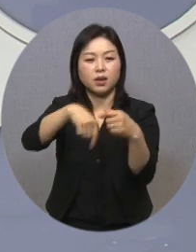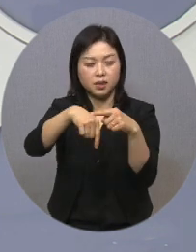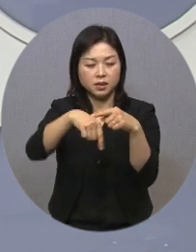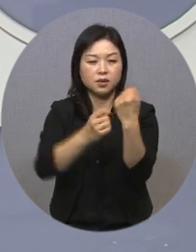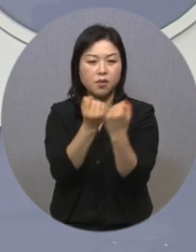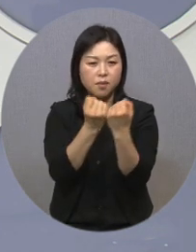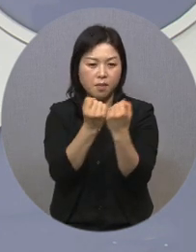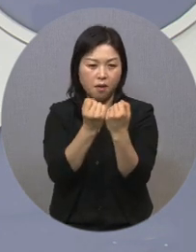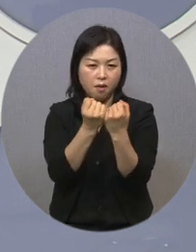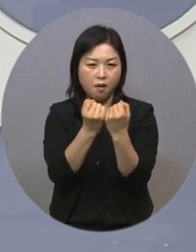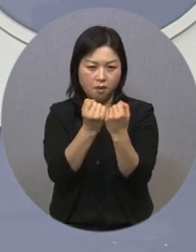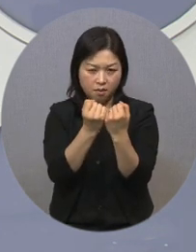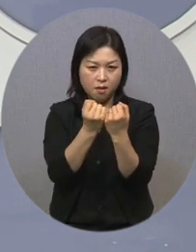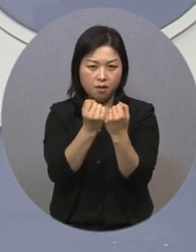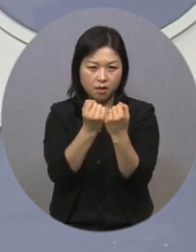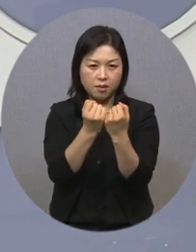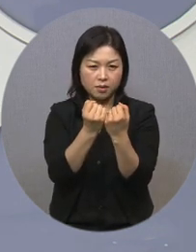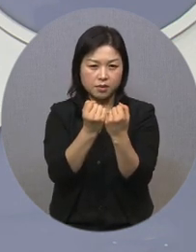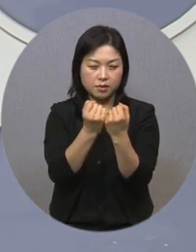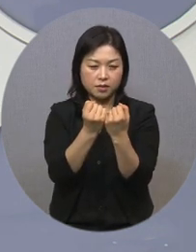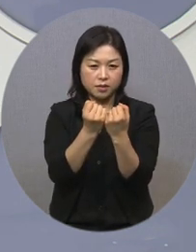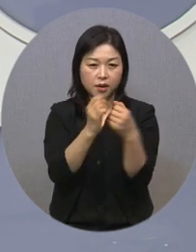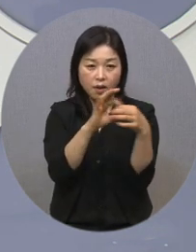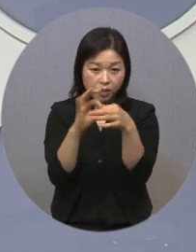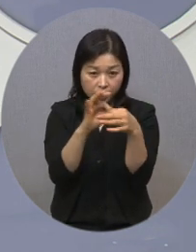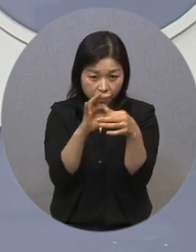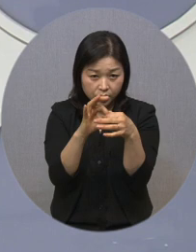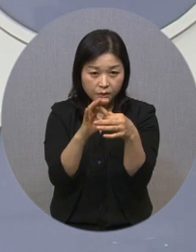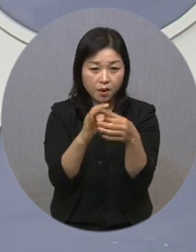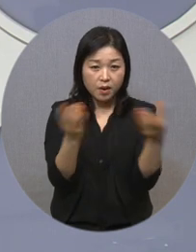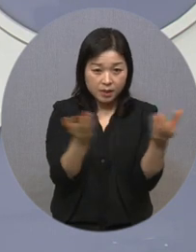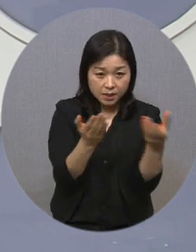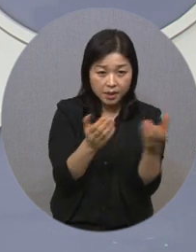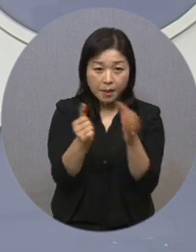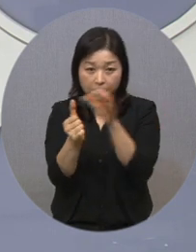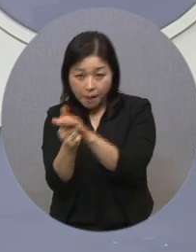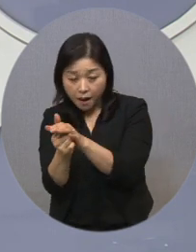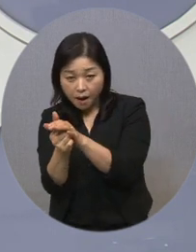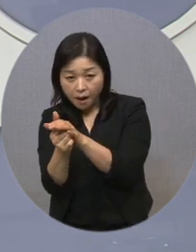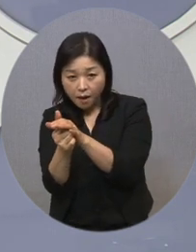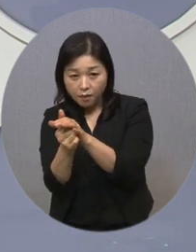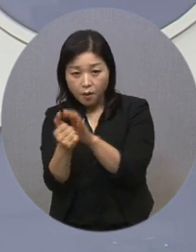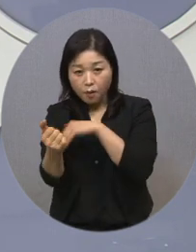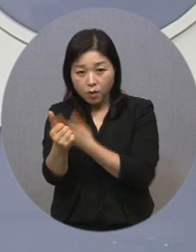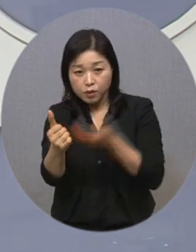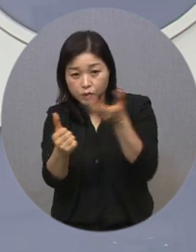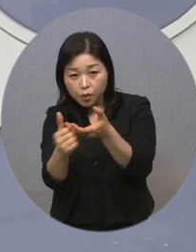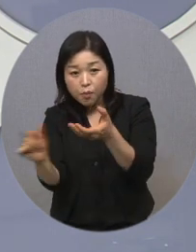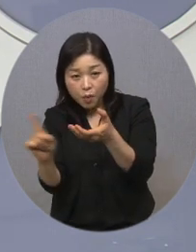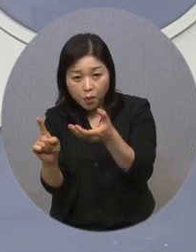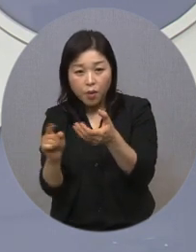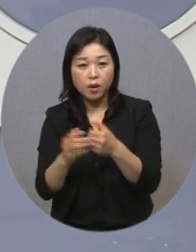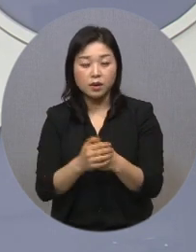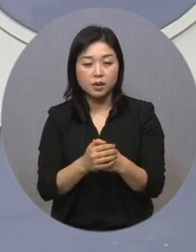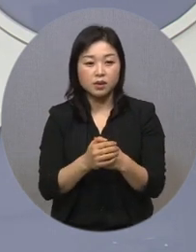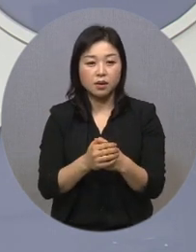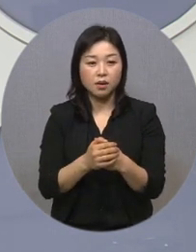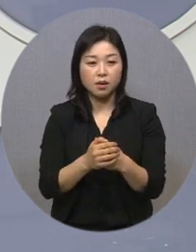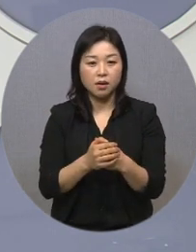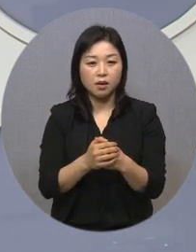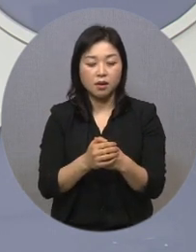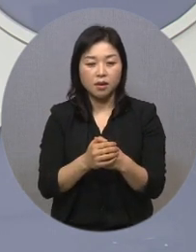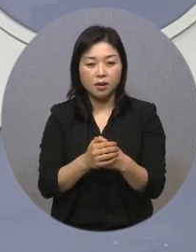업무들을 이양받고 권한들을 특례 상황으로다가 둘지, 그래서 자치분권법 41조